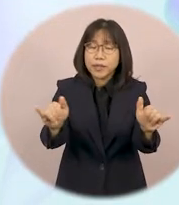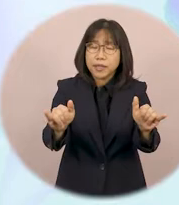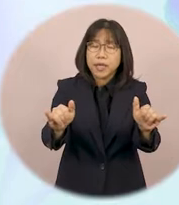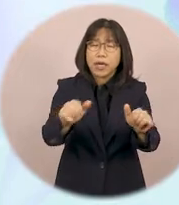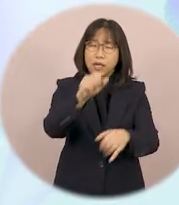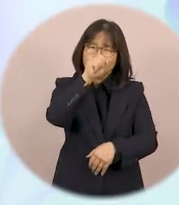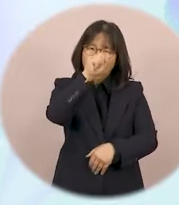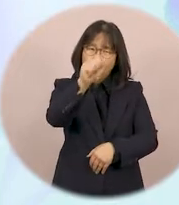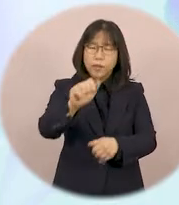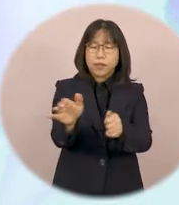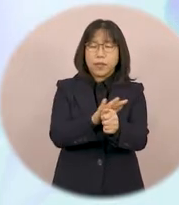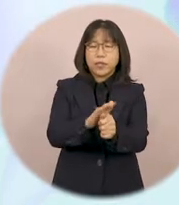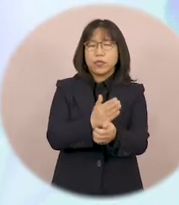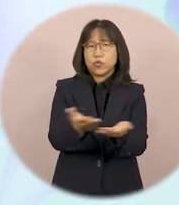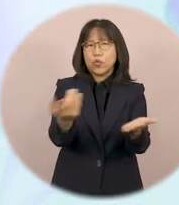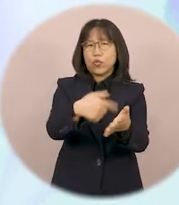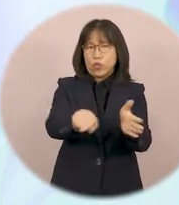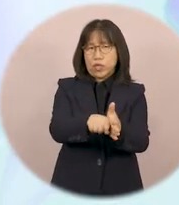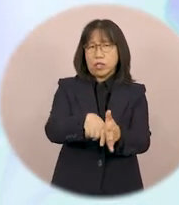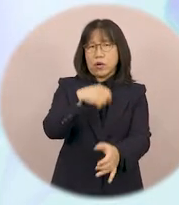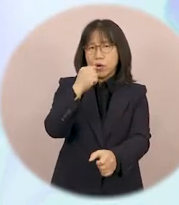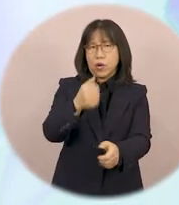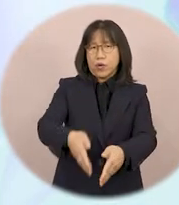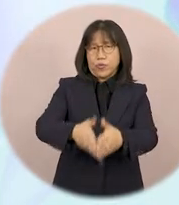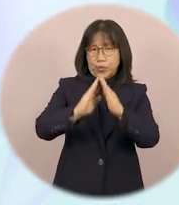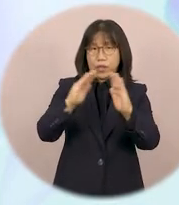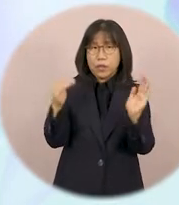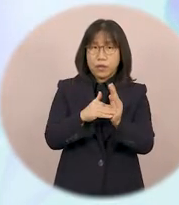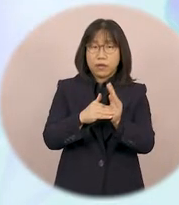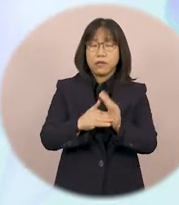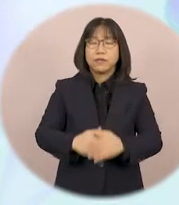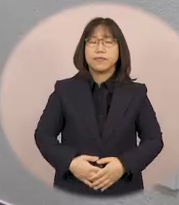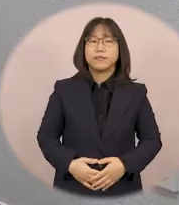공공의료 서비스를 제공하기 위해 마련됐습니다